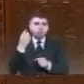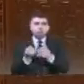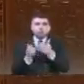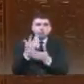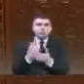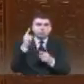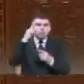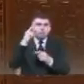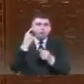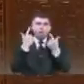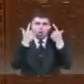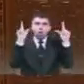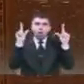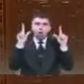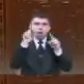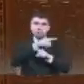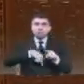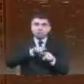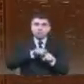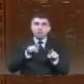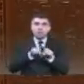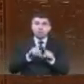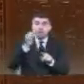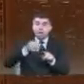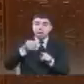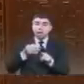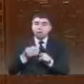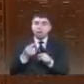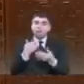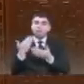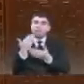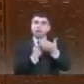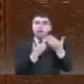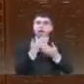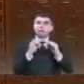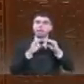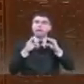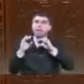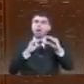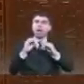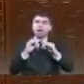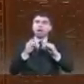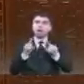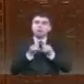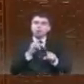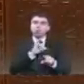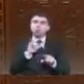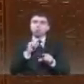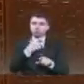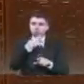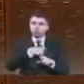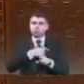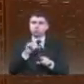المنفتح؟ هذا هو دور دينا لشرح كذلك من نحن وبالتالي هذا تنقوم به هناك